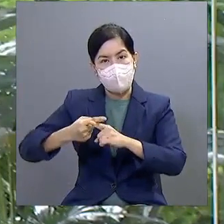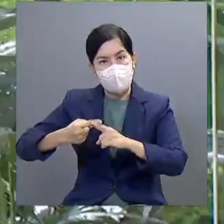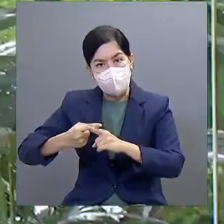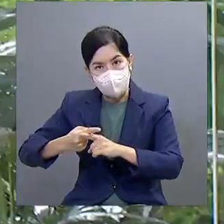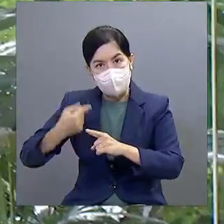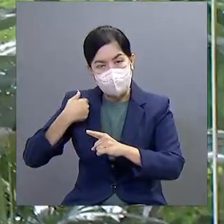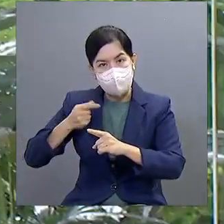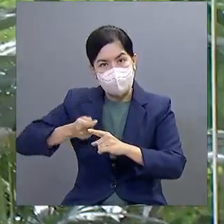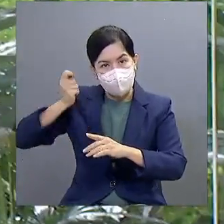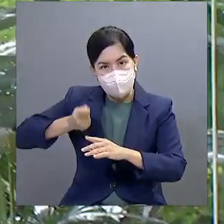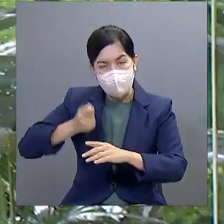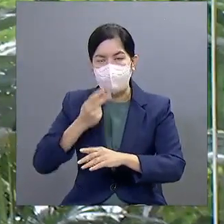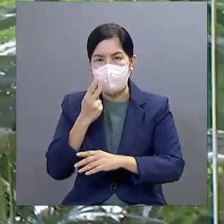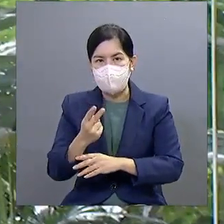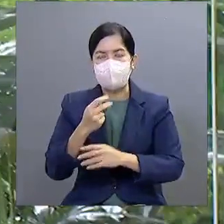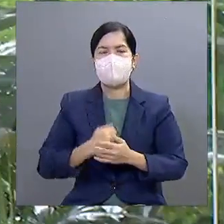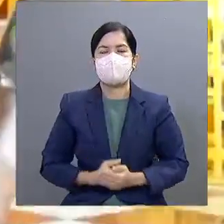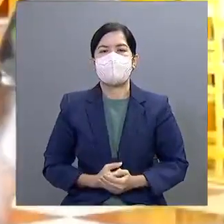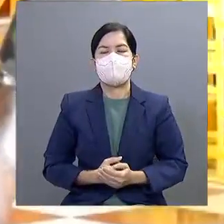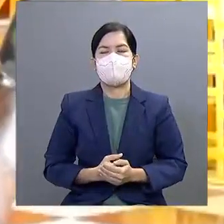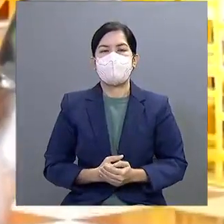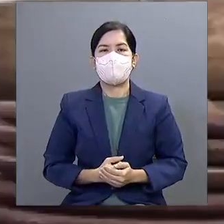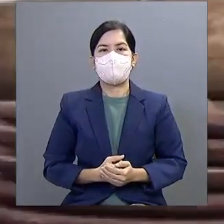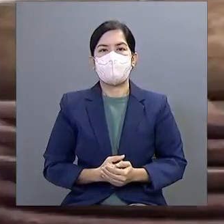งบ้านเกษตรสมบูรณ์จะเป็นอย่างไรไปดูกันค่ะ